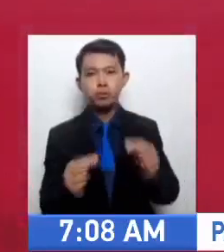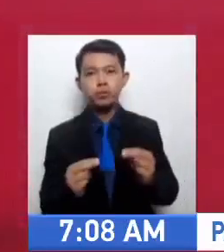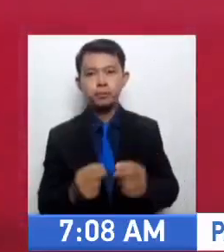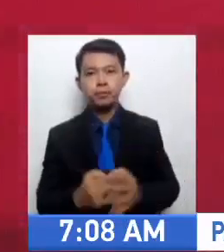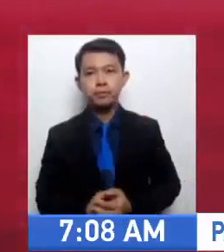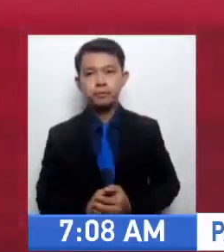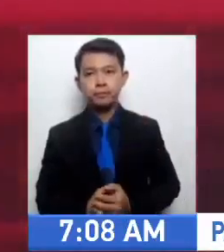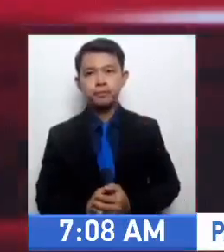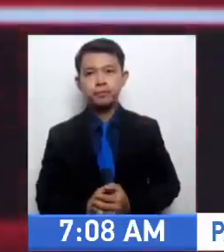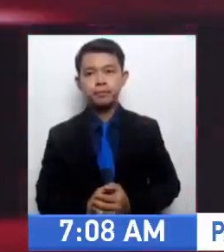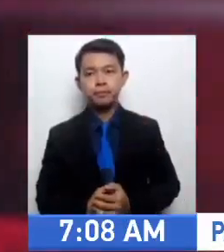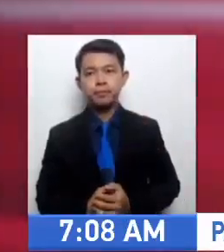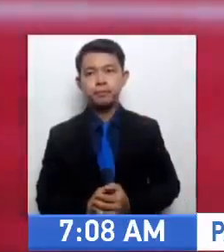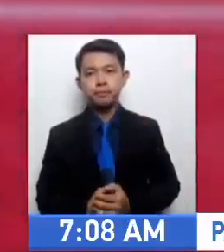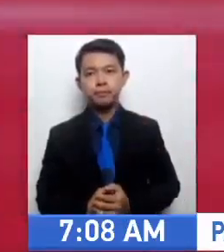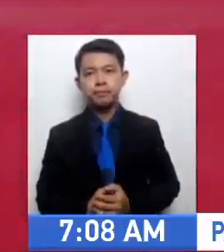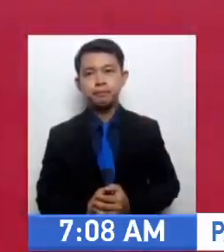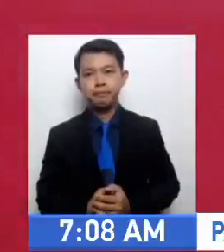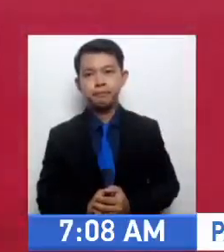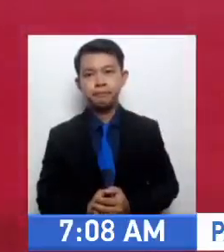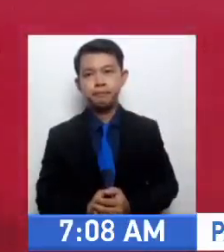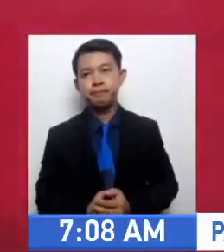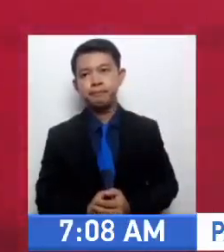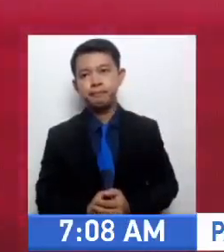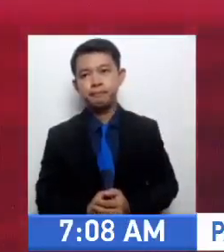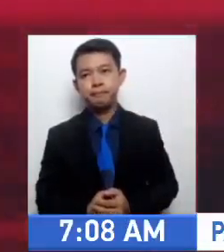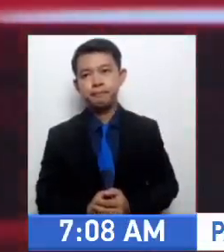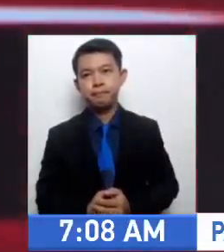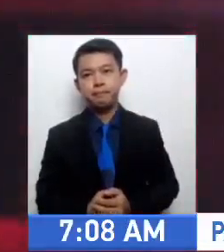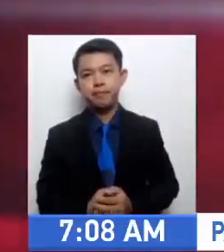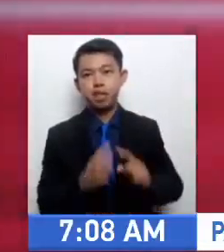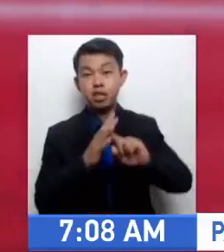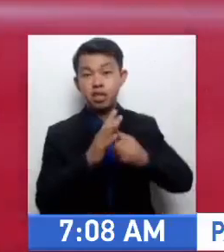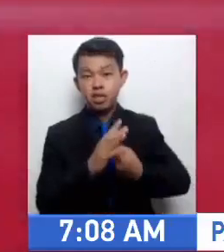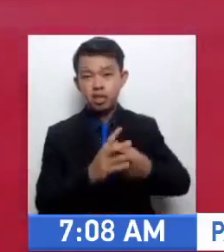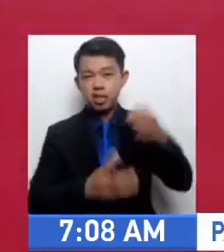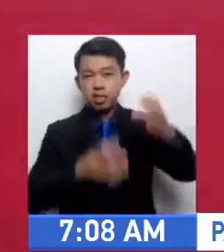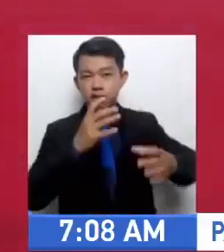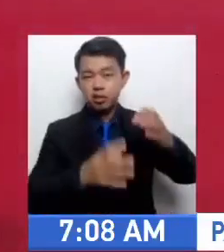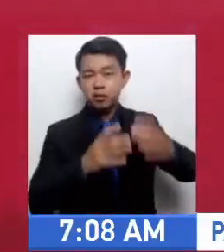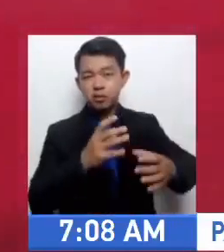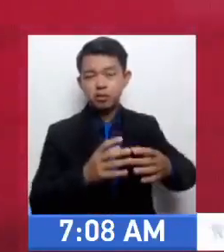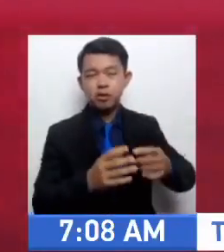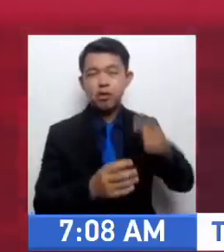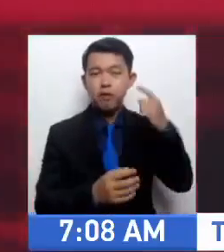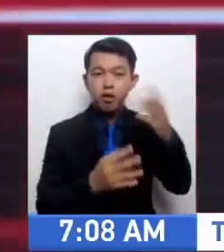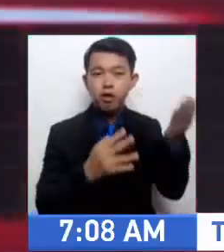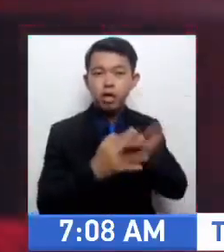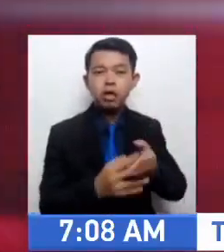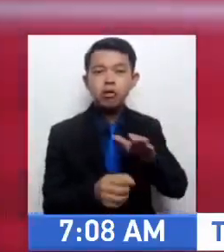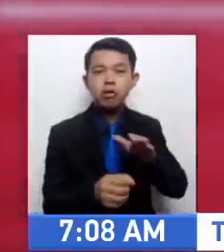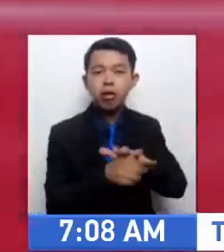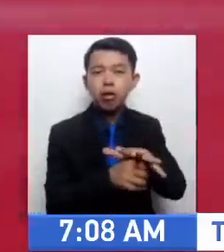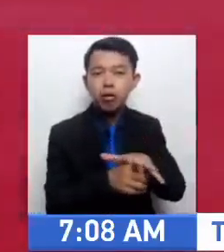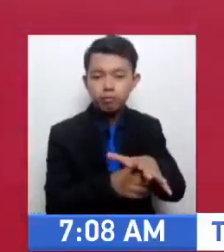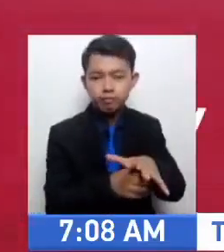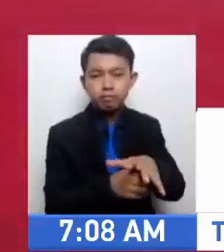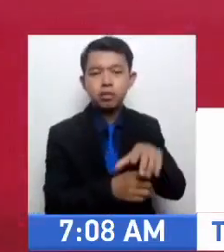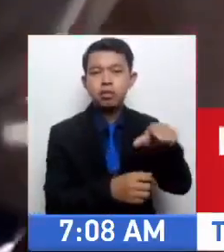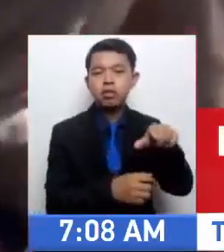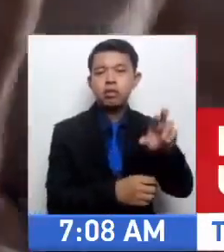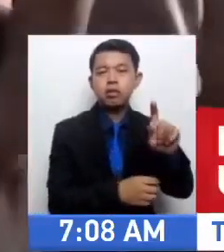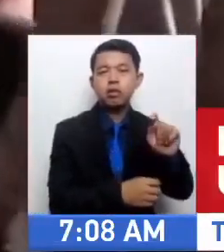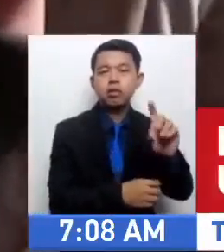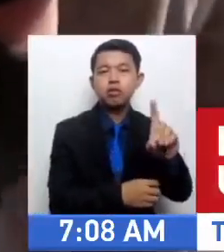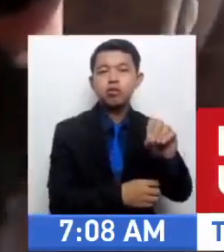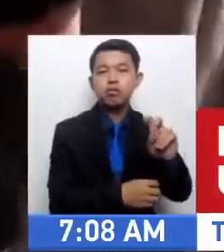Nagsimula na ang pagdinig sa Manhattan Federal Court sa New York City para sa kasong rape laban kay dating U.S. President Donald Trump. Inihain niya na